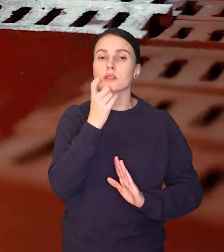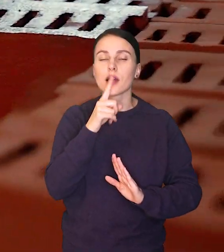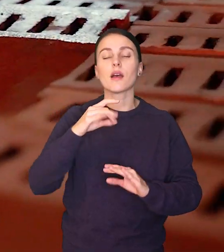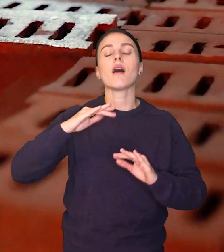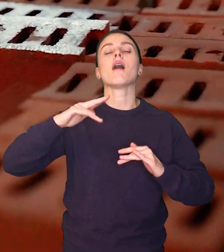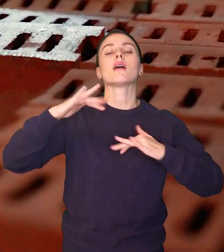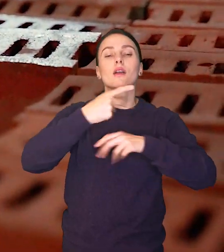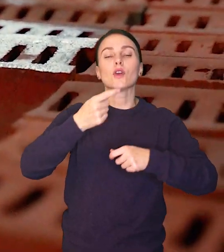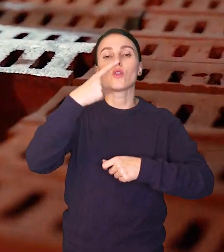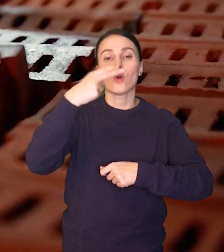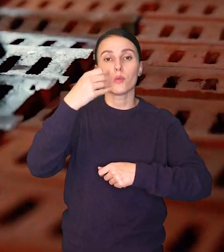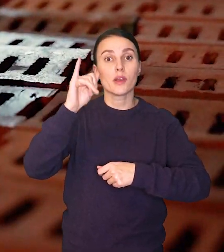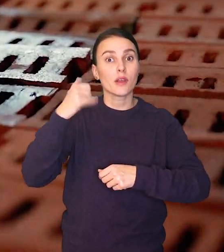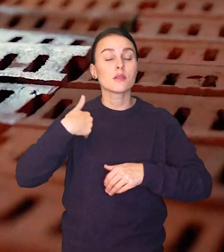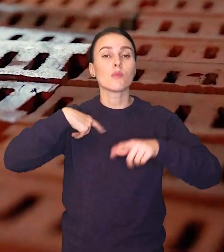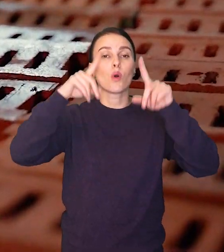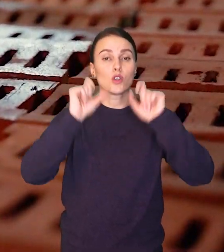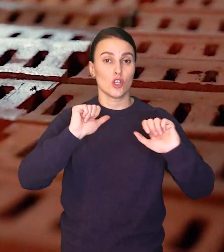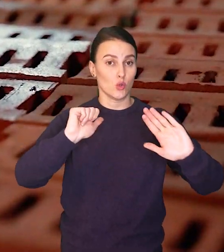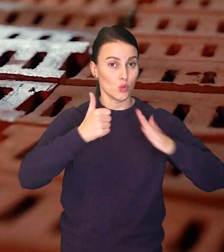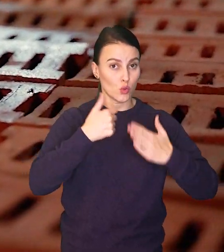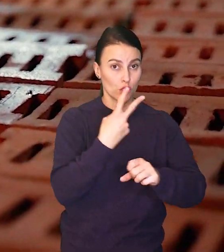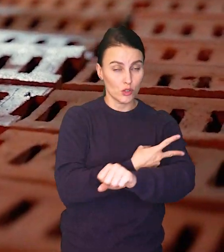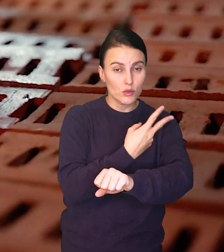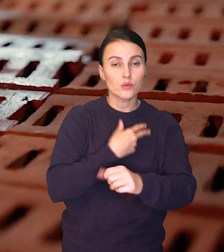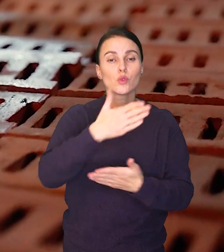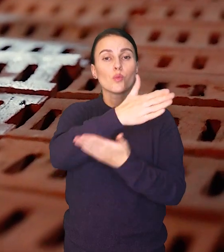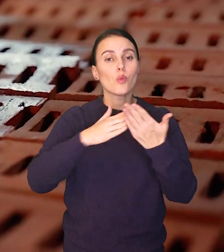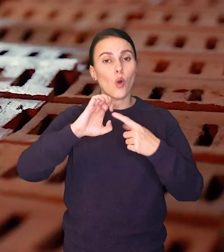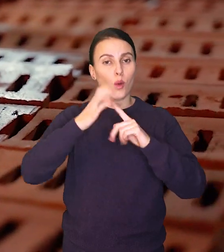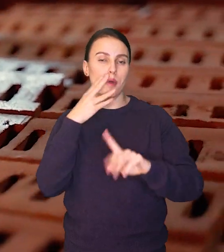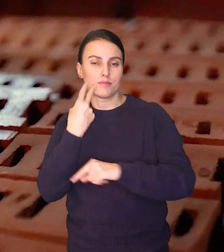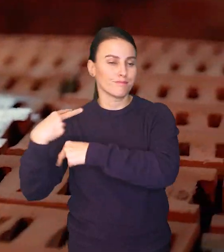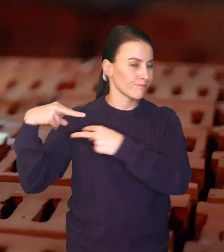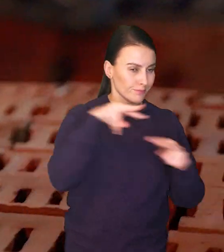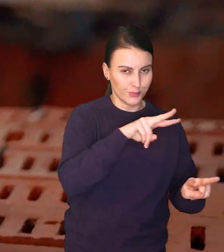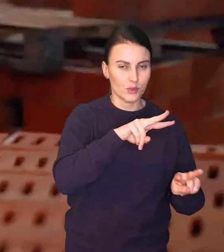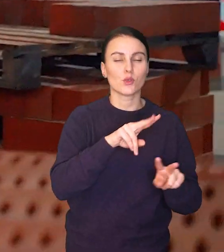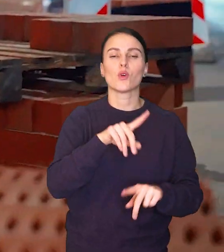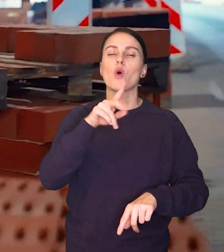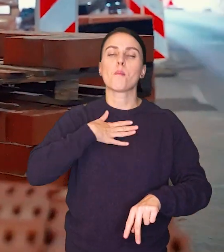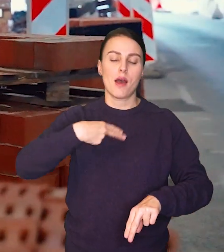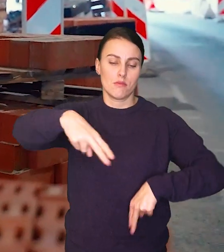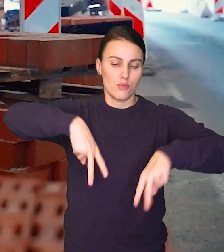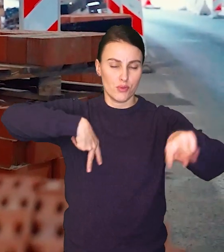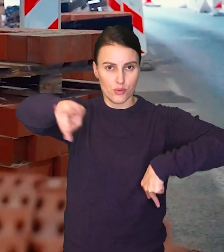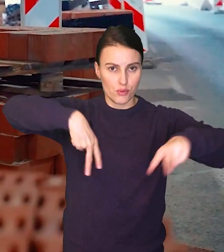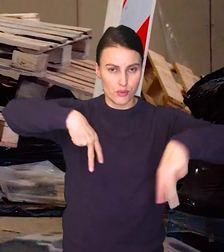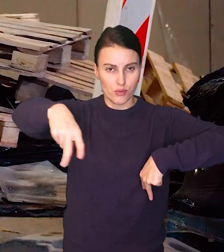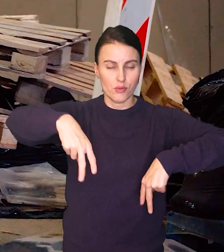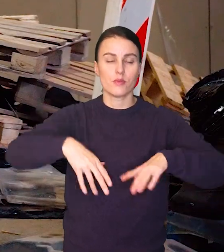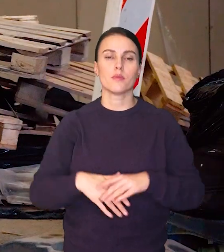przy Galerii Dominikańskiej rozpoczęły się 6 czerwca. W połowie grudnia ruch ma zostać przywrócony na obu